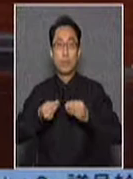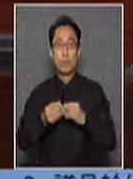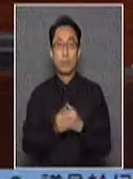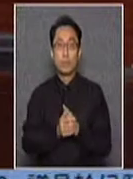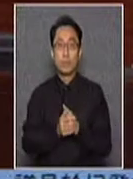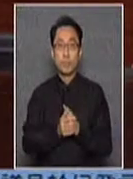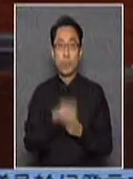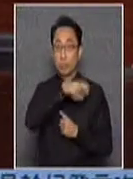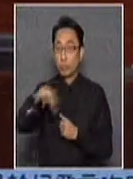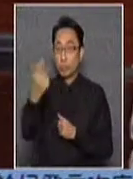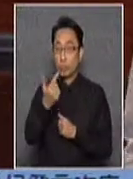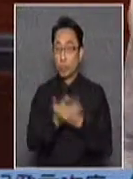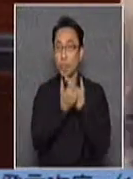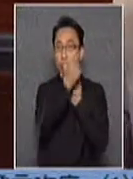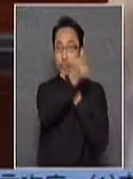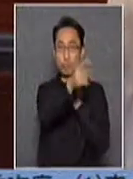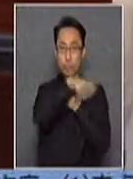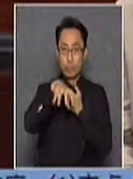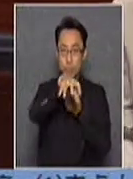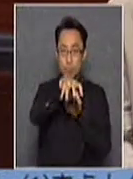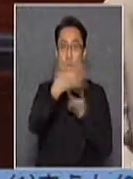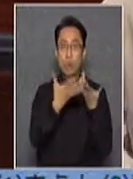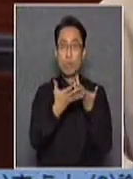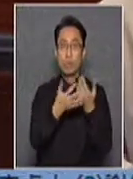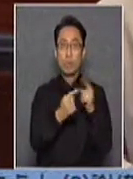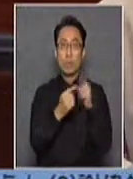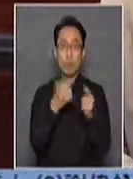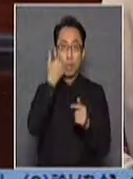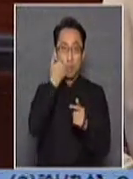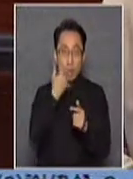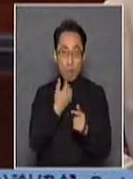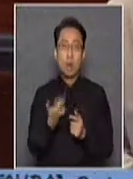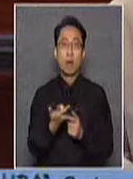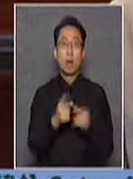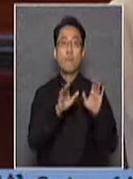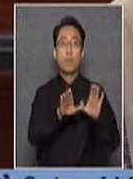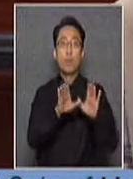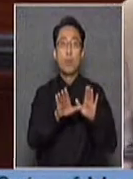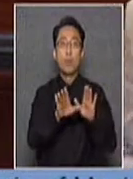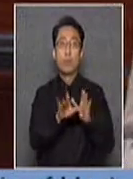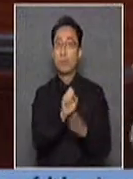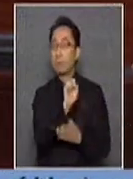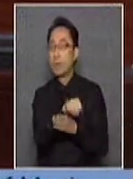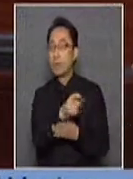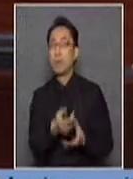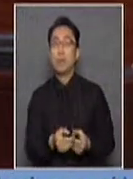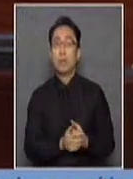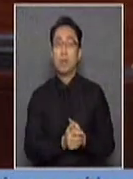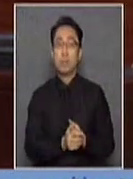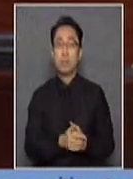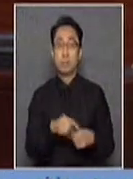地區，特別一啲偏遠地區、一啲較為人少嘅地區嘅服務受到呢個忽視咧，亦都係一個明顯嘅問